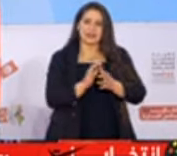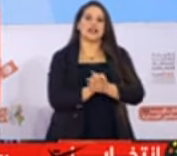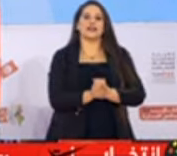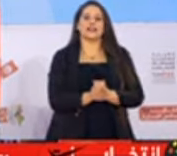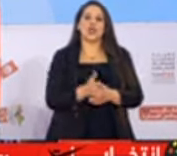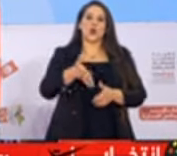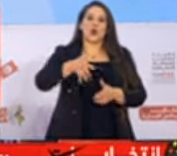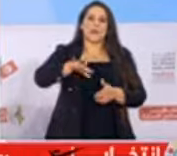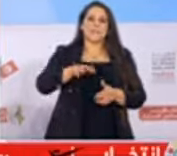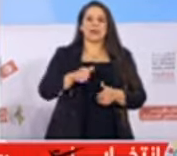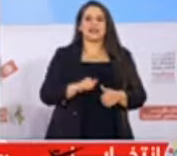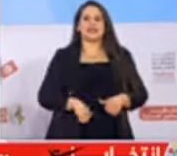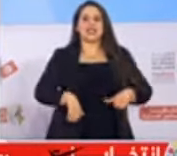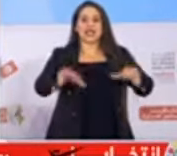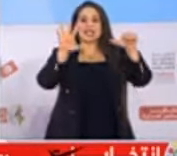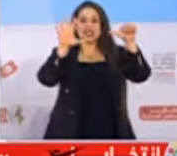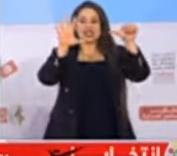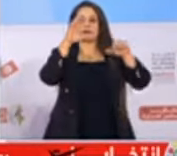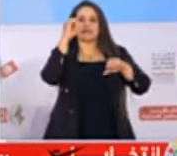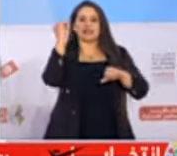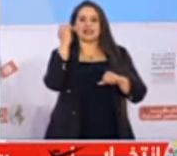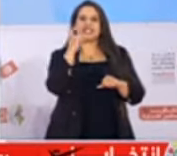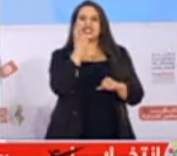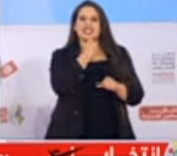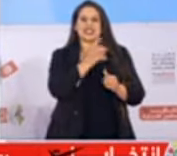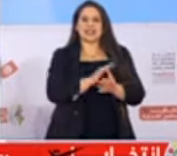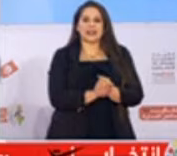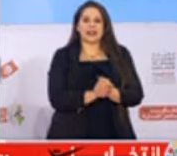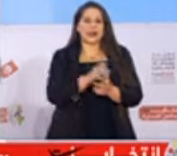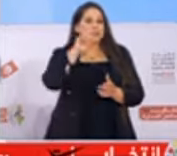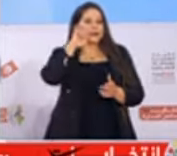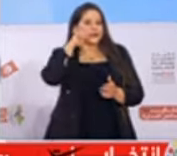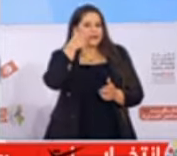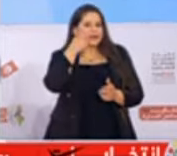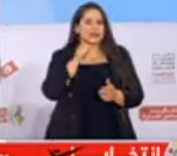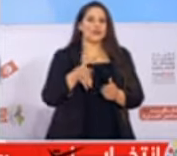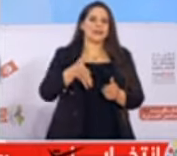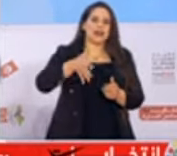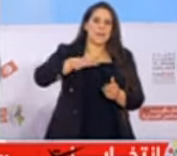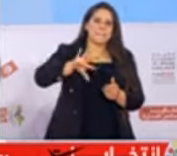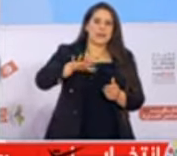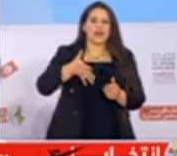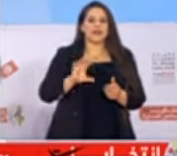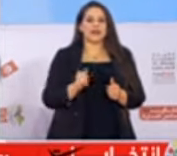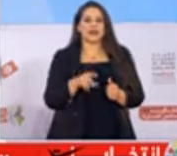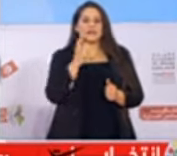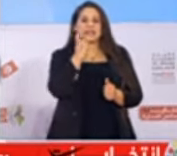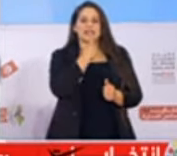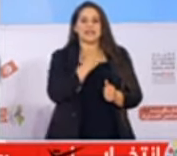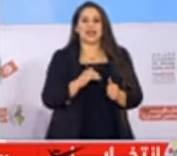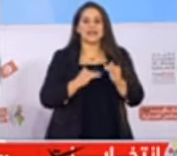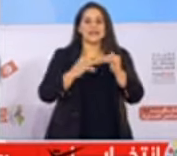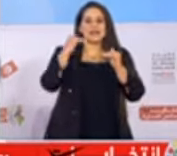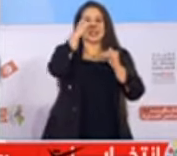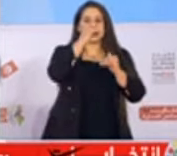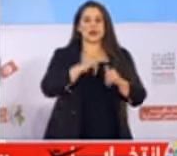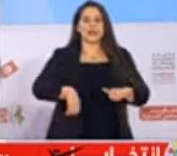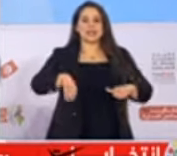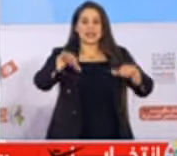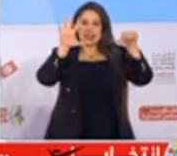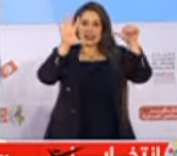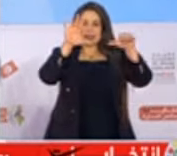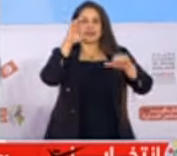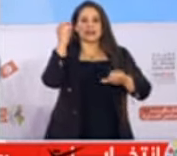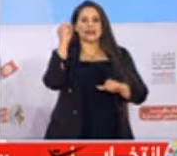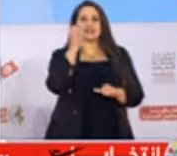سنة، و 28% من المقترعين من الفئة العمرية التي تتجاوز 60 سنة.